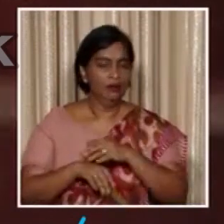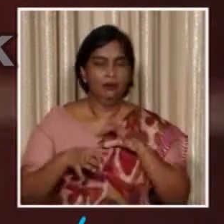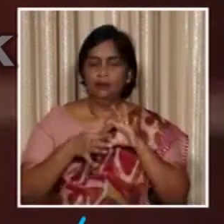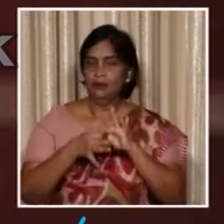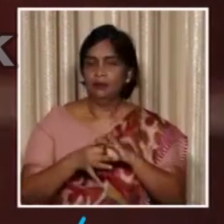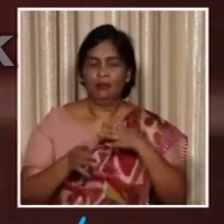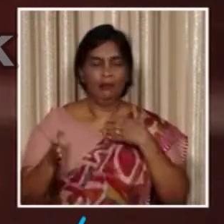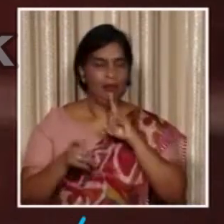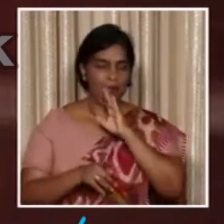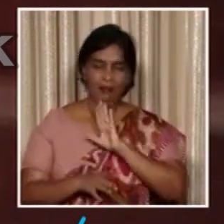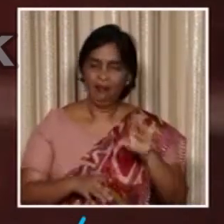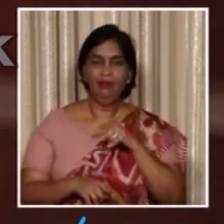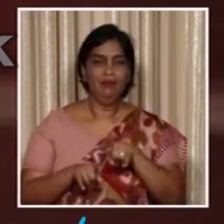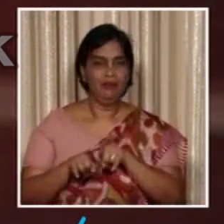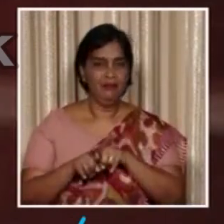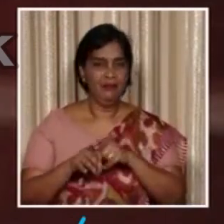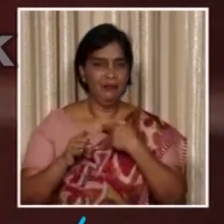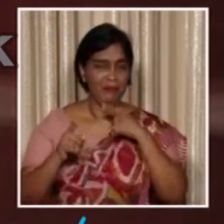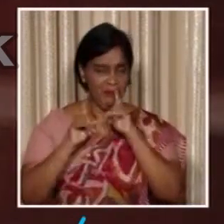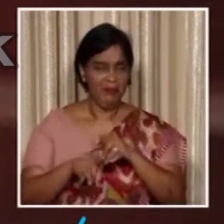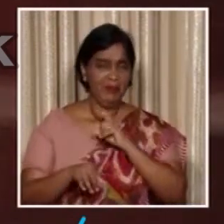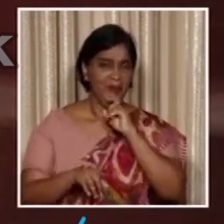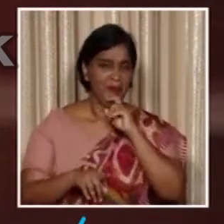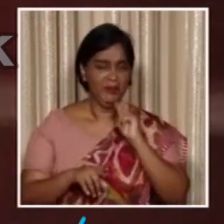සම්බන්ධ කරන්න එපැයි කියලා, එහෙම කිරීම මගින්